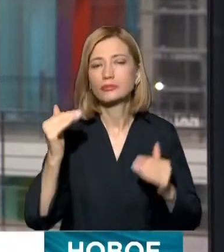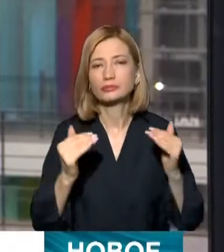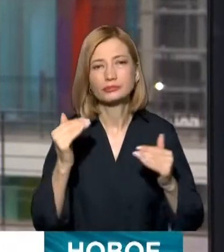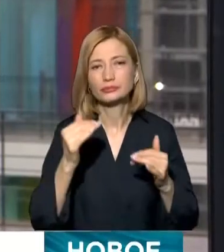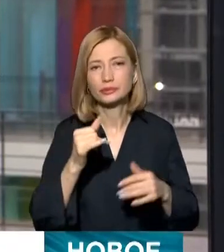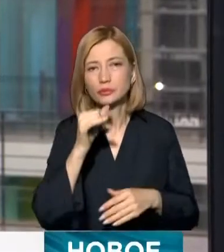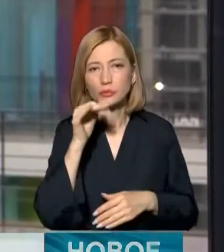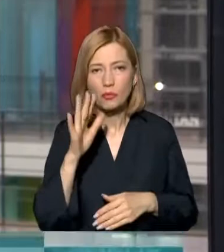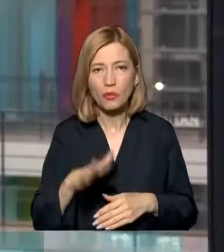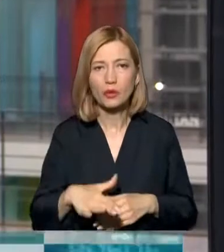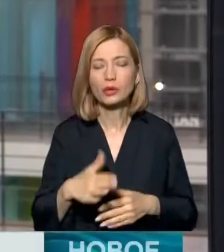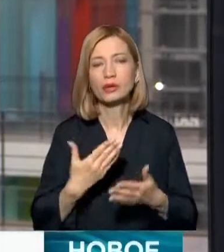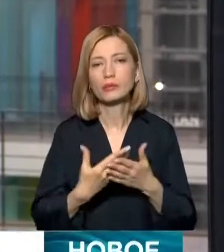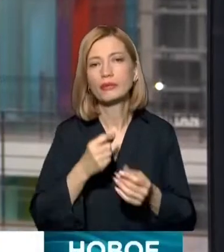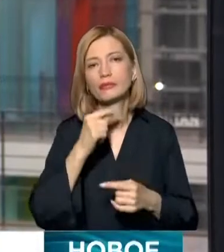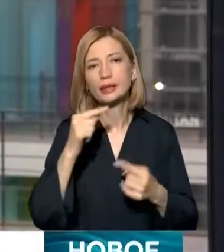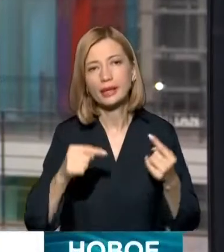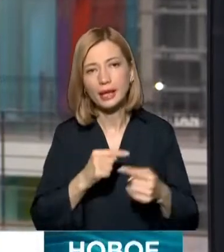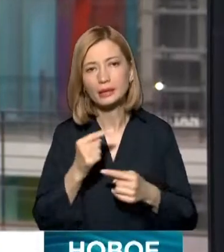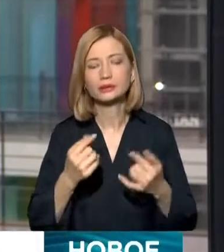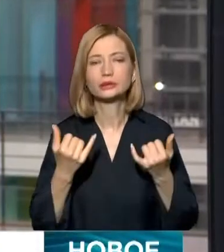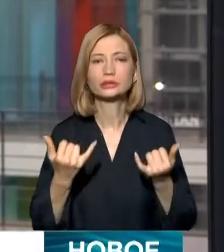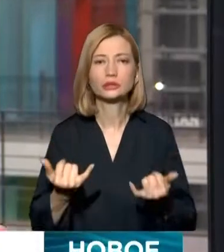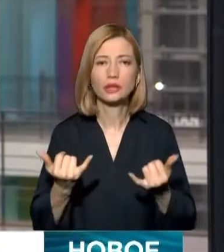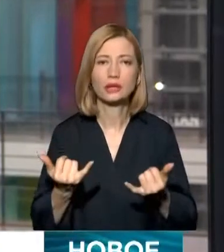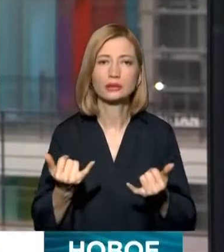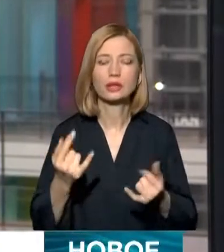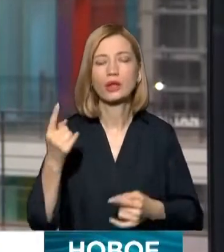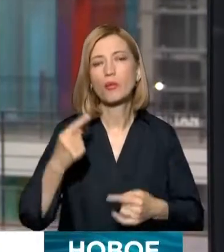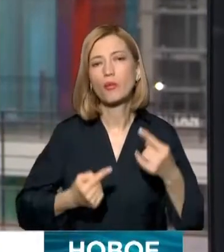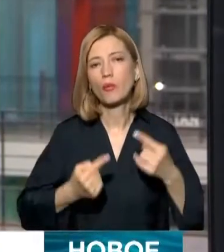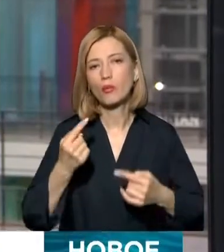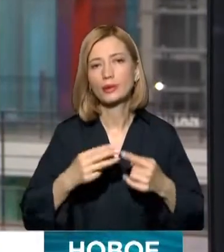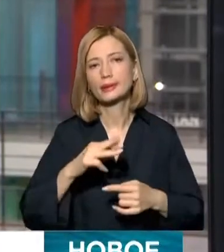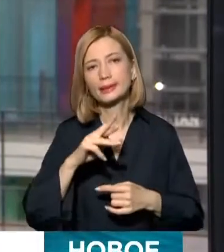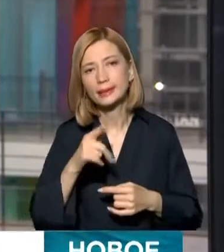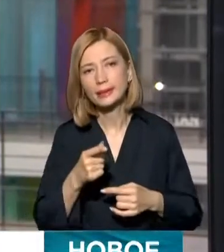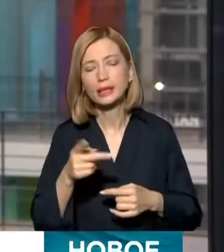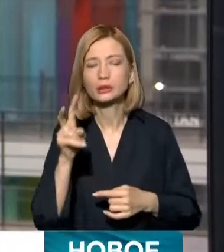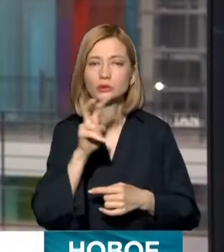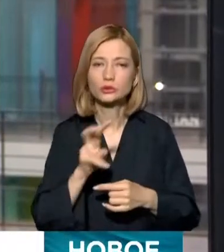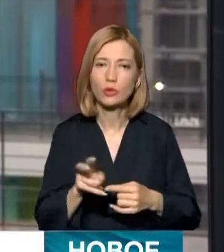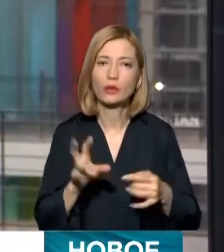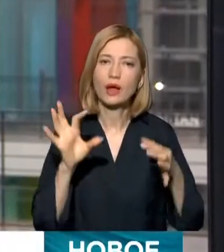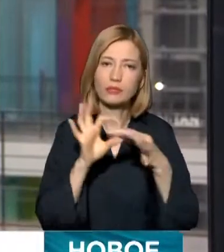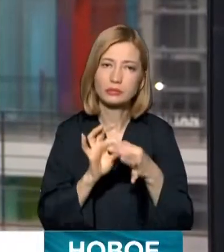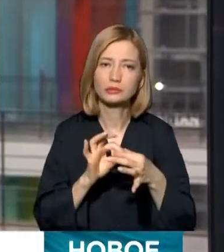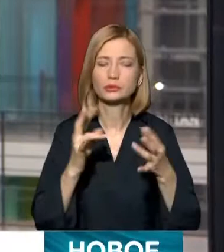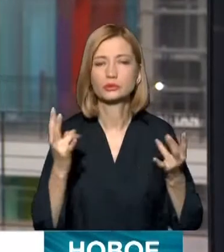сообществе большой спор, на самом деле, надо ли сегодня зафиксировать там, курс тенге к доллару, например, или к рублю.